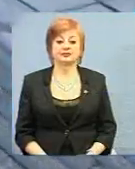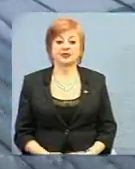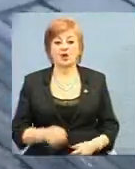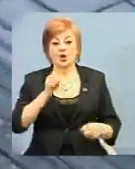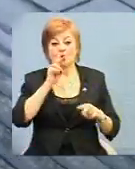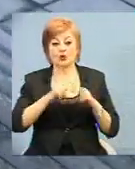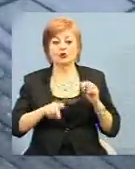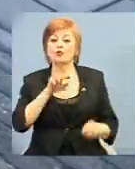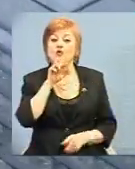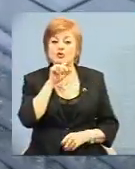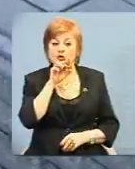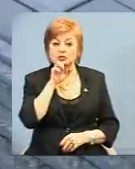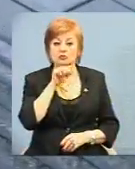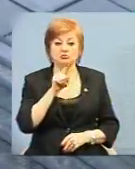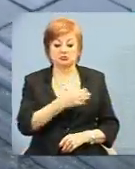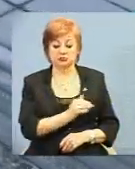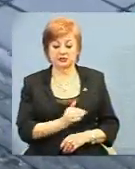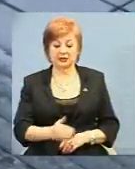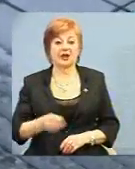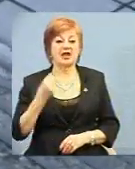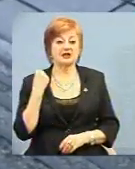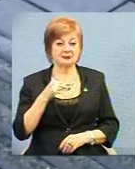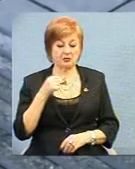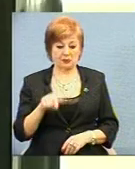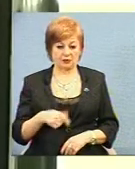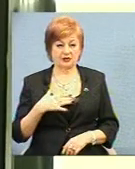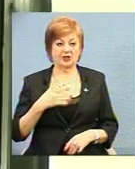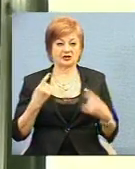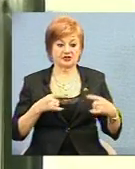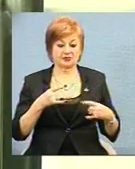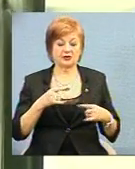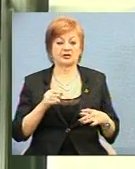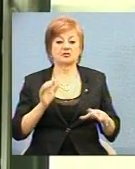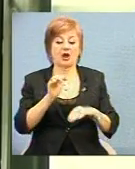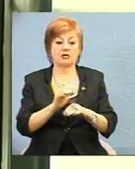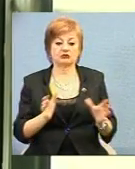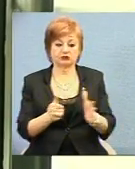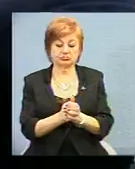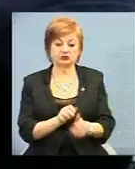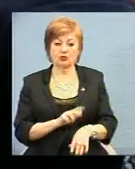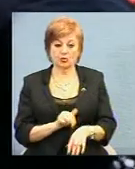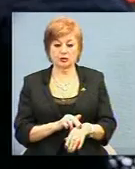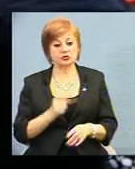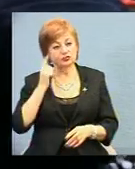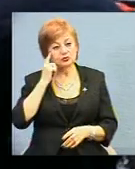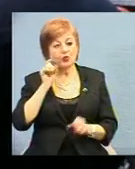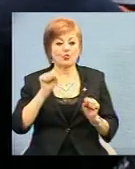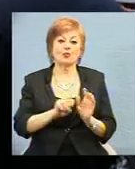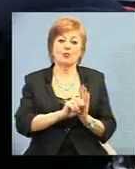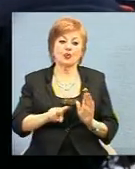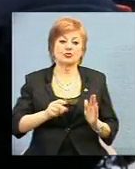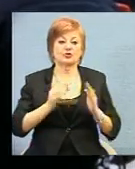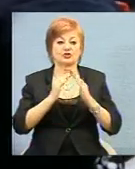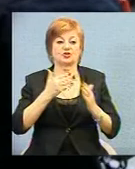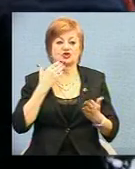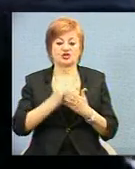Загубився козел. Просто на сходах Запорізької філії суспільного телебачення тварину упіймали патрульні поліцейські. Пропустили, що міг утекти з приватного